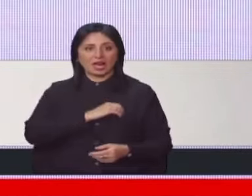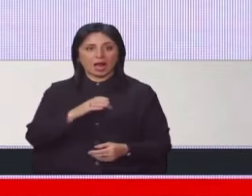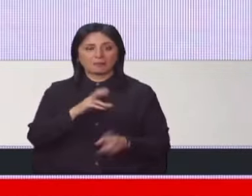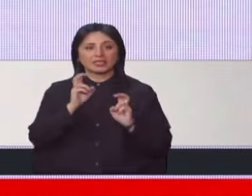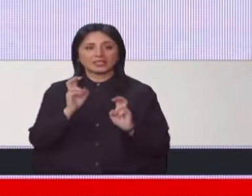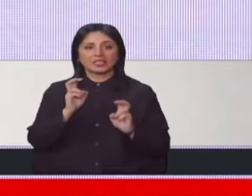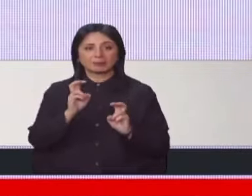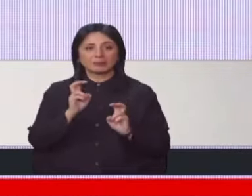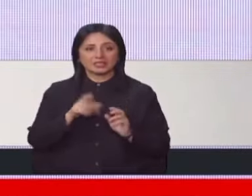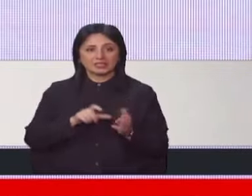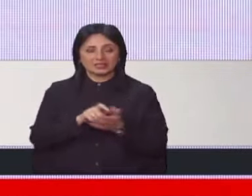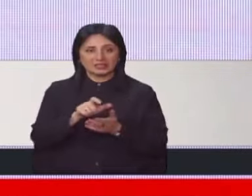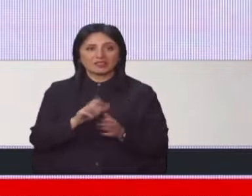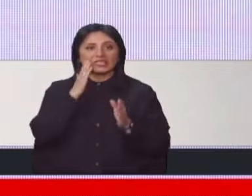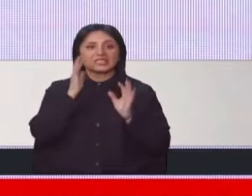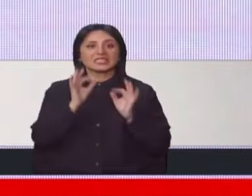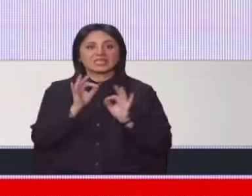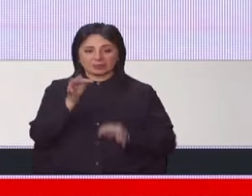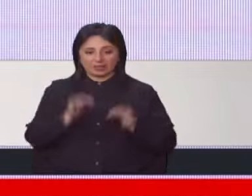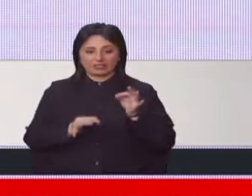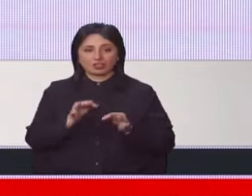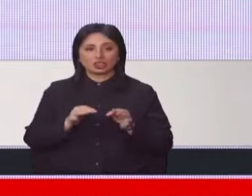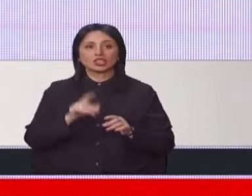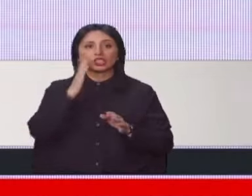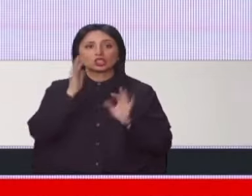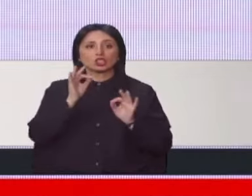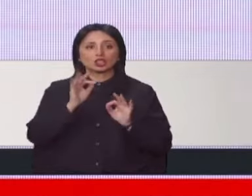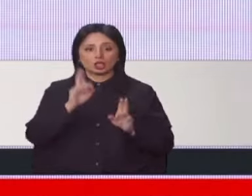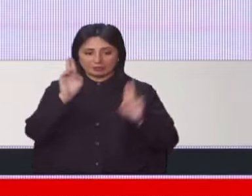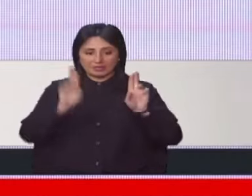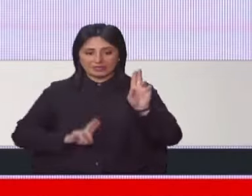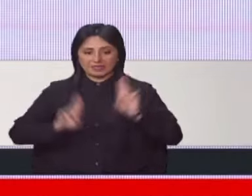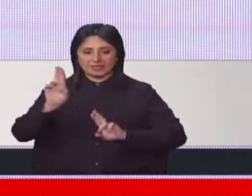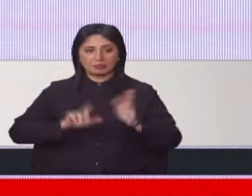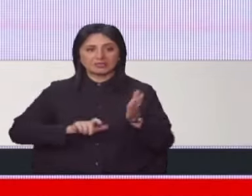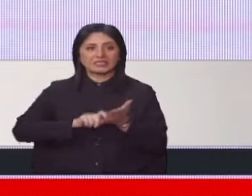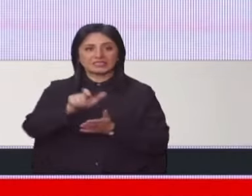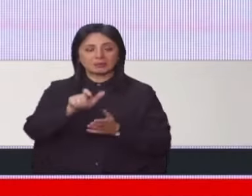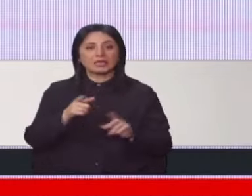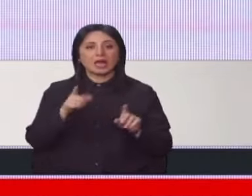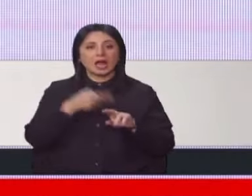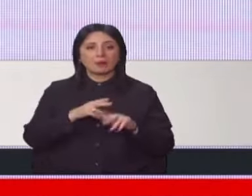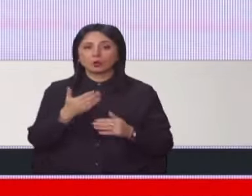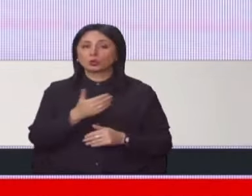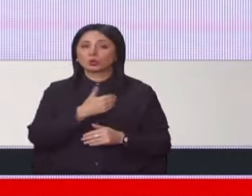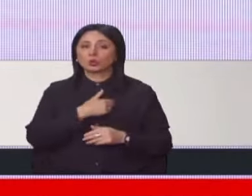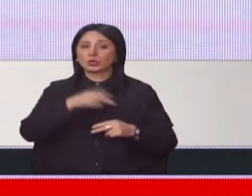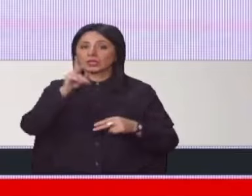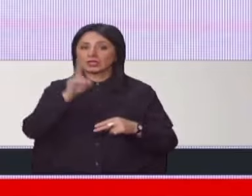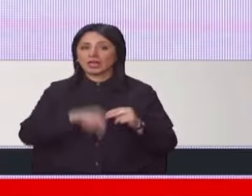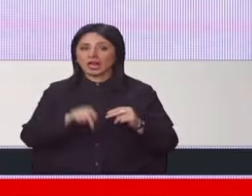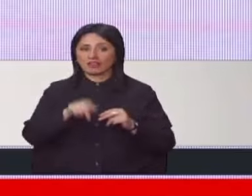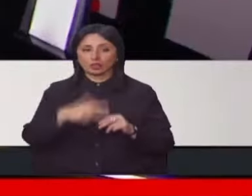გამდიდრების გზებს ასევე სამართლიანი სასამართლო და ზოგადად სამართლიანი წესრიგის მოწყობის გზებს ამიტომ თუ გინდათ რომ დასრულდეს